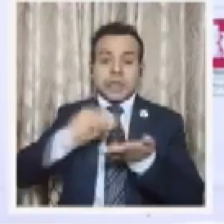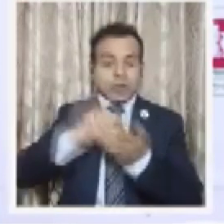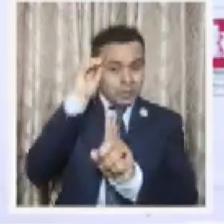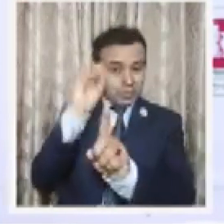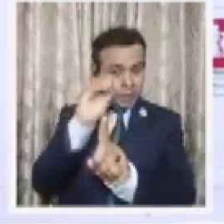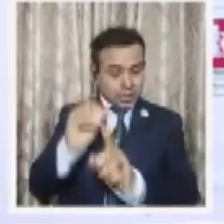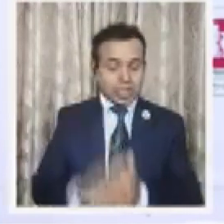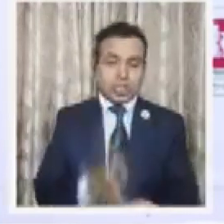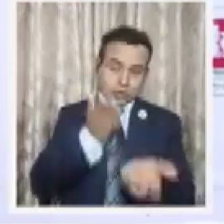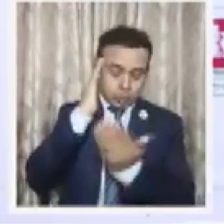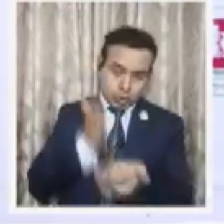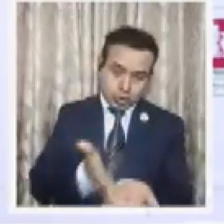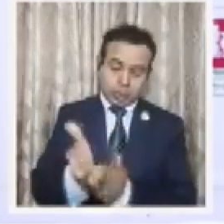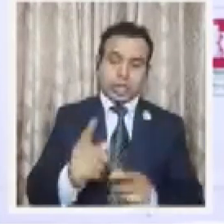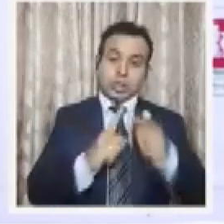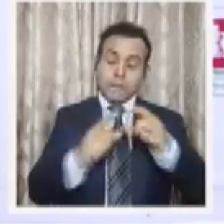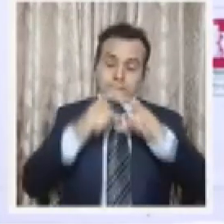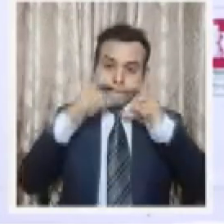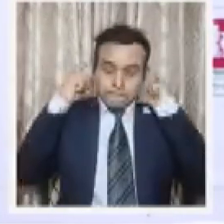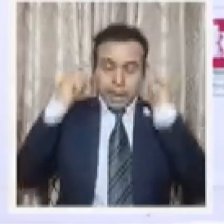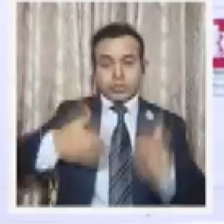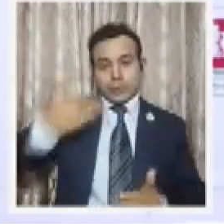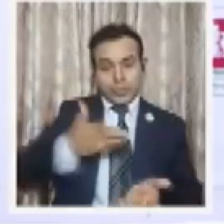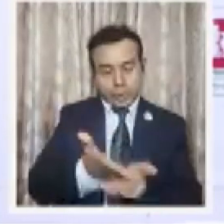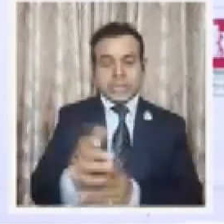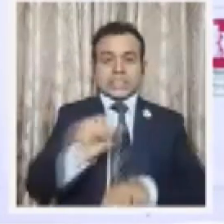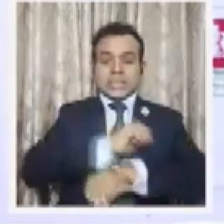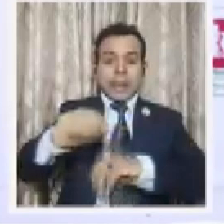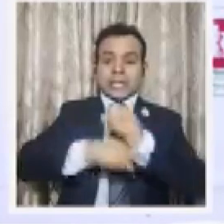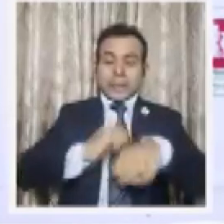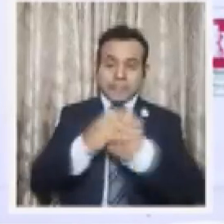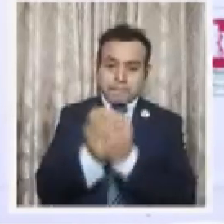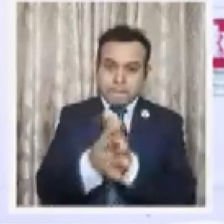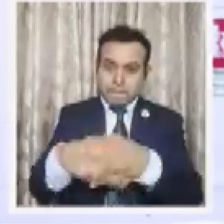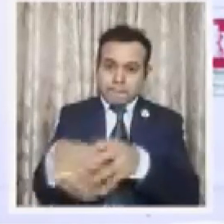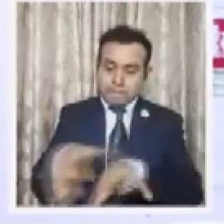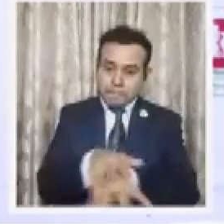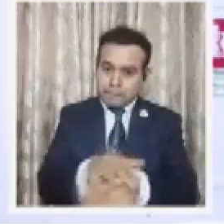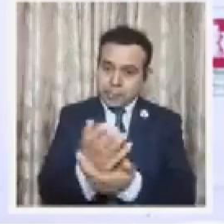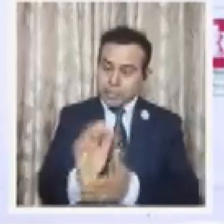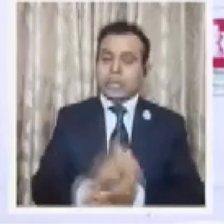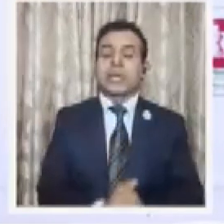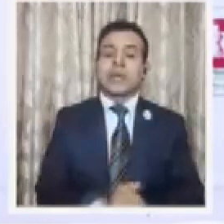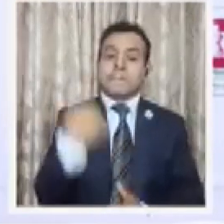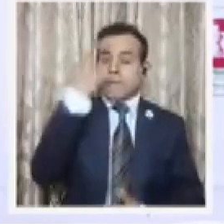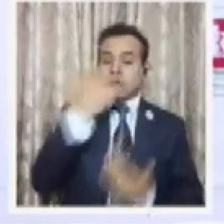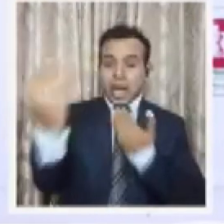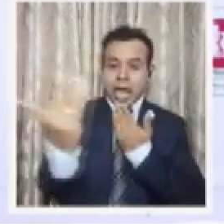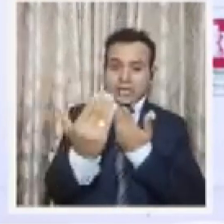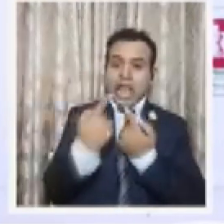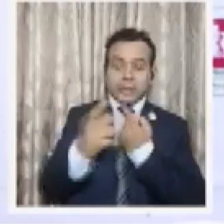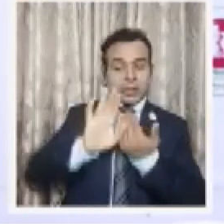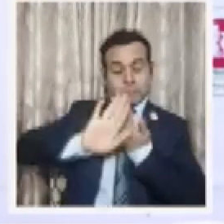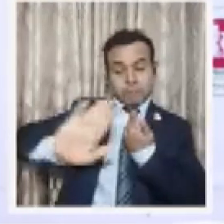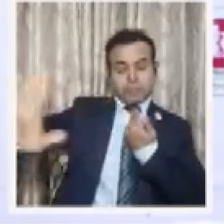স্বাস্থ্যবিধিগুলো প্রতিনিয়ত বলা হয় সেগুলো যেন আমরা মেনে চলি। যেমন সঠিকভাবে মাস্ক পরা, বারবার সাবান পানি দিয়ে 20 সেকেন্ড ধরে হাত